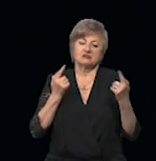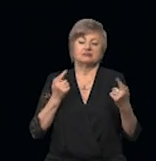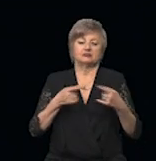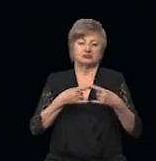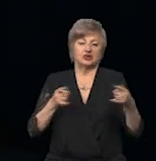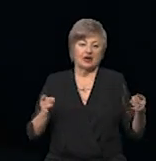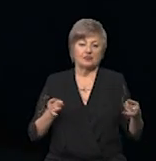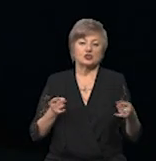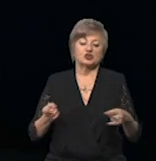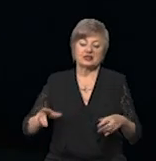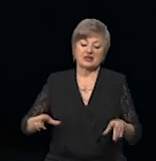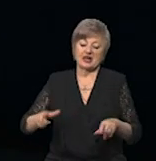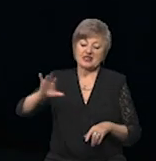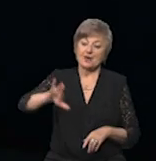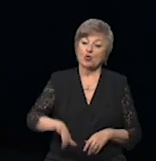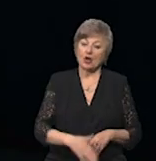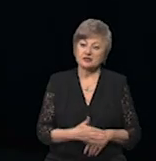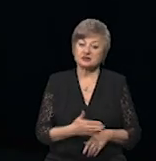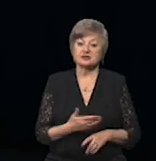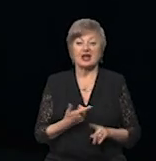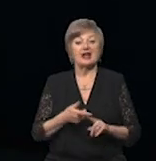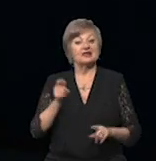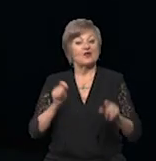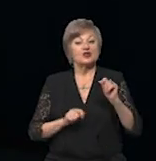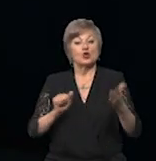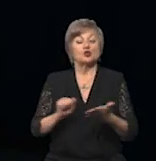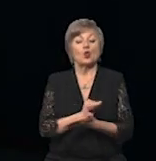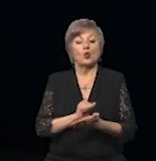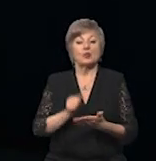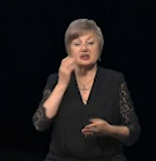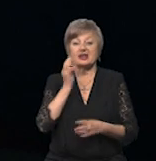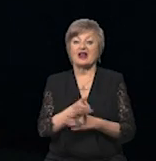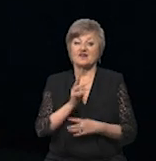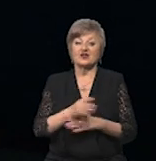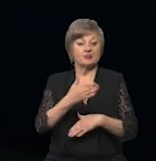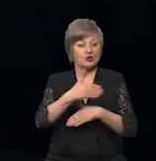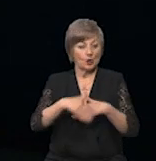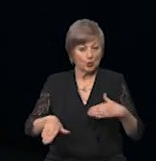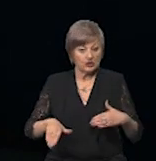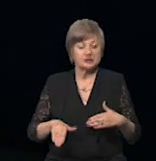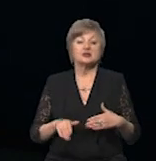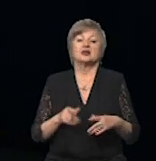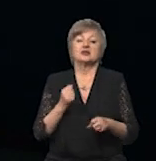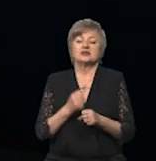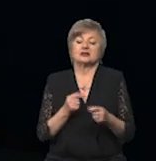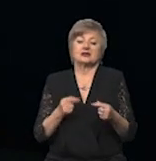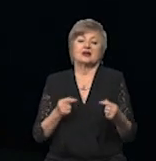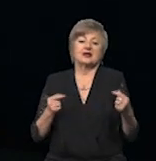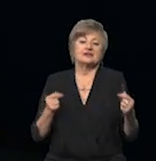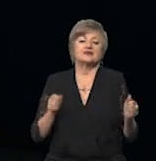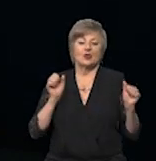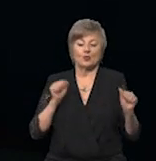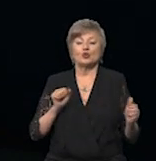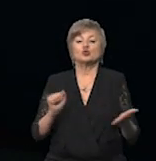фоні Дніпро ГЕСа. «Лампа.док» – фестиваль документального кіно «Просто неба» демонстрував, яким різноманітним може бути